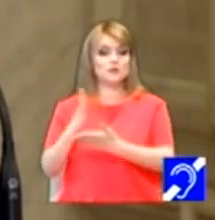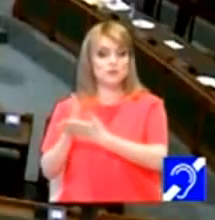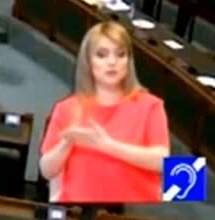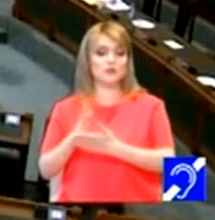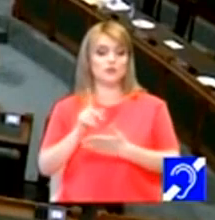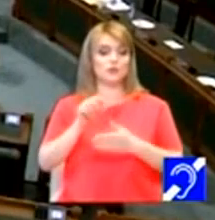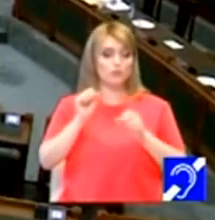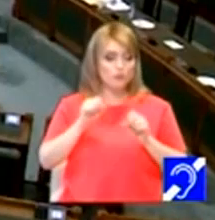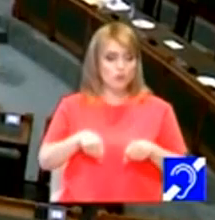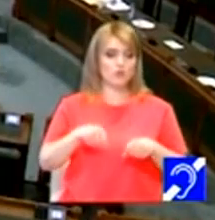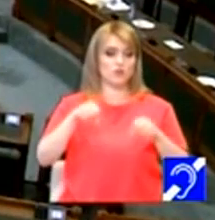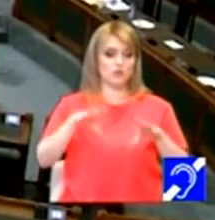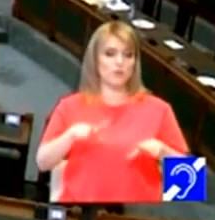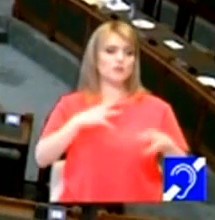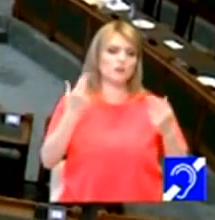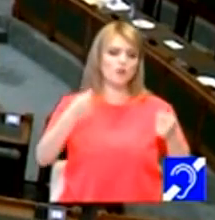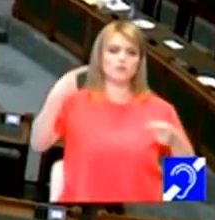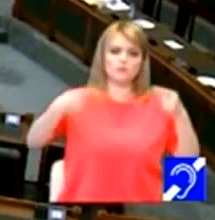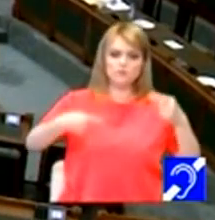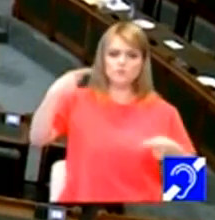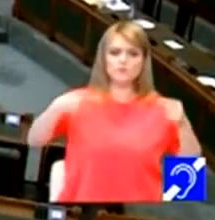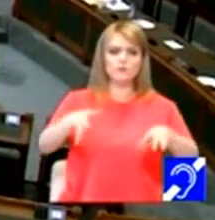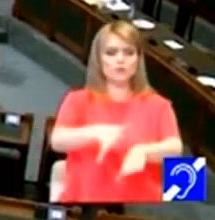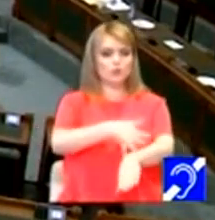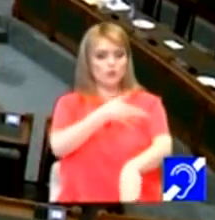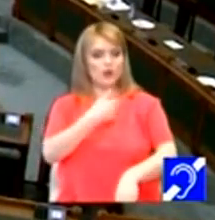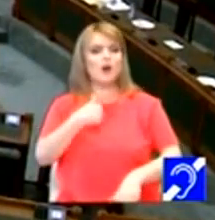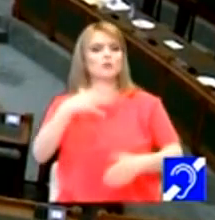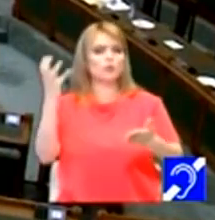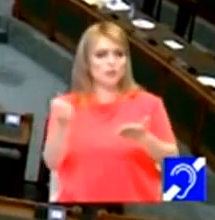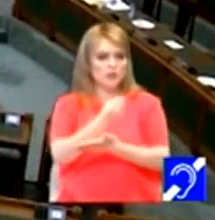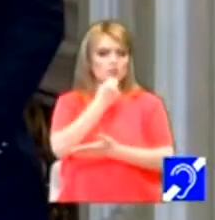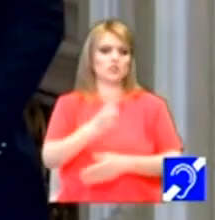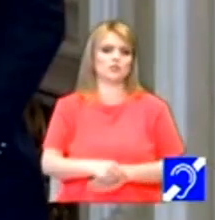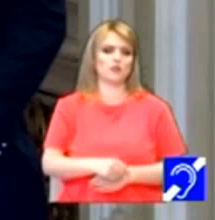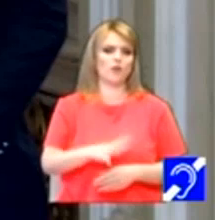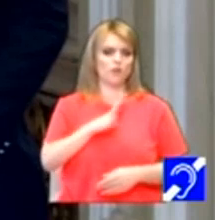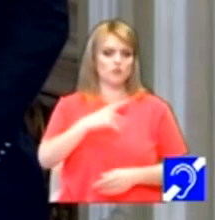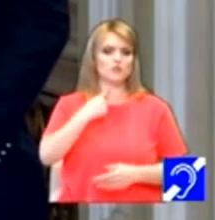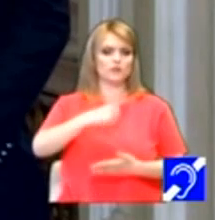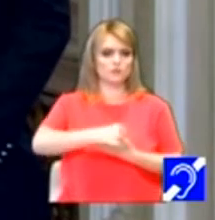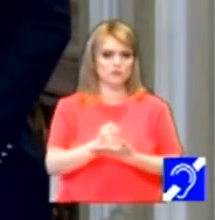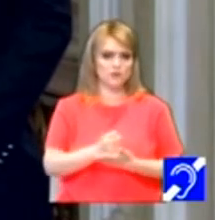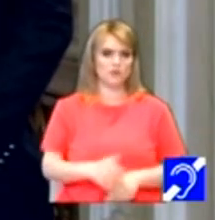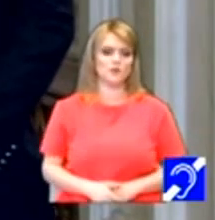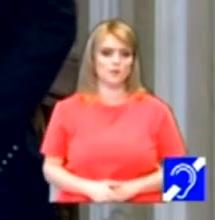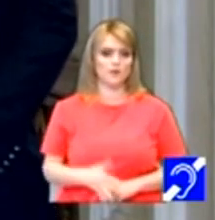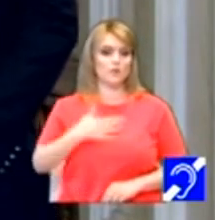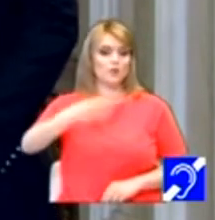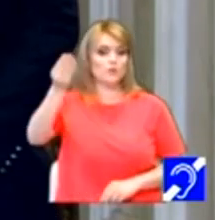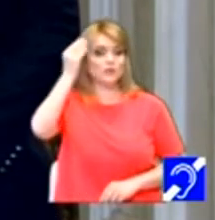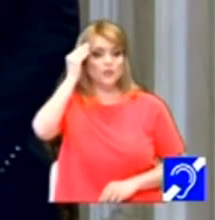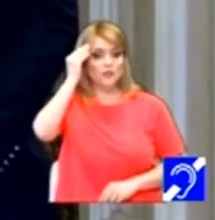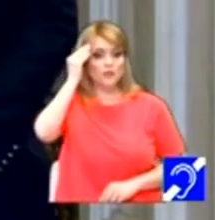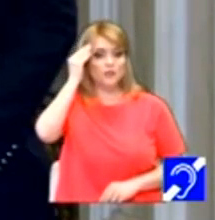pot rezolva. Prezent la dezbaterile din Senat, premierul a susținut necesitatea legii. Din punctul meu de vedere, nu există decât